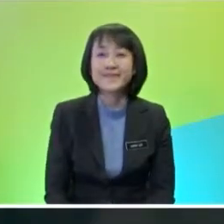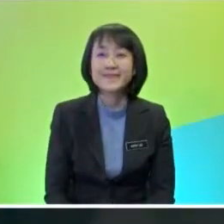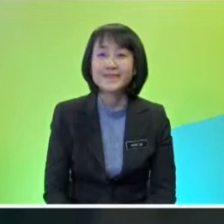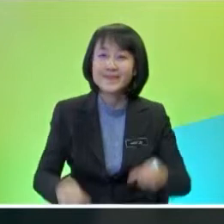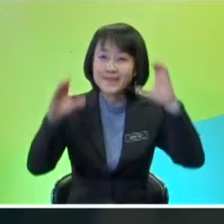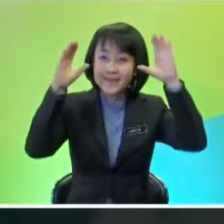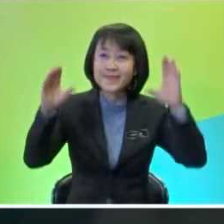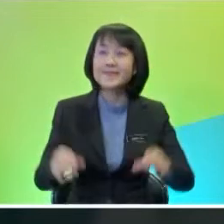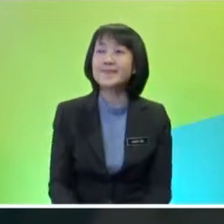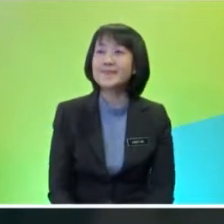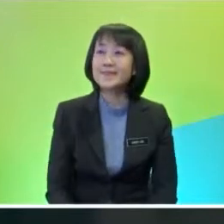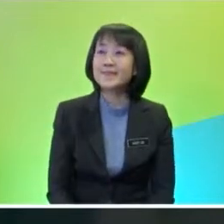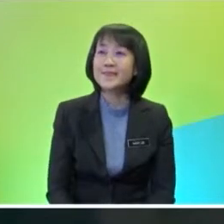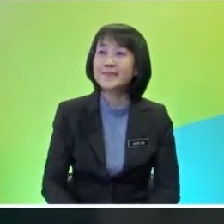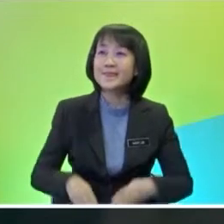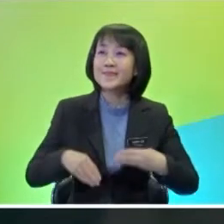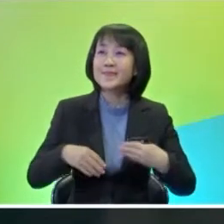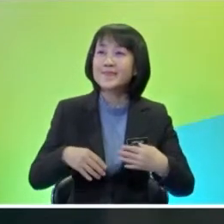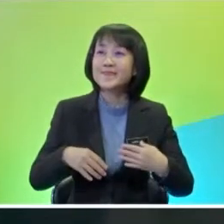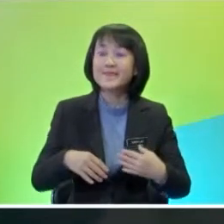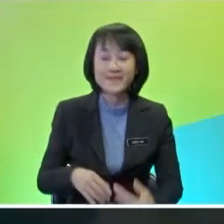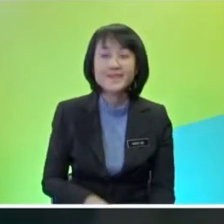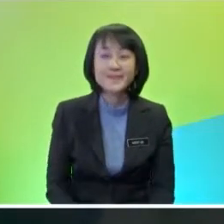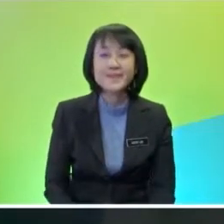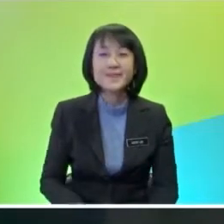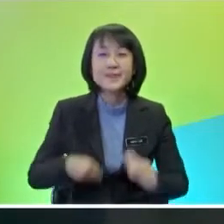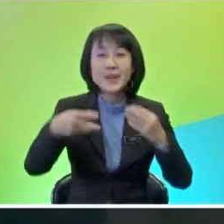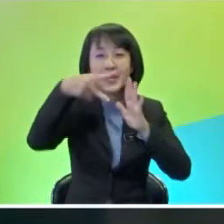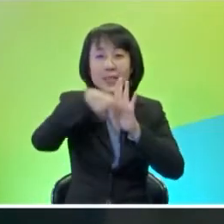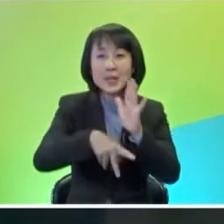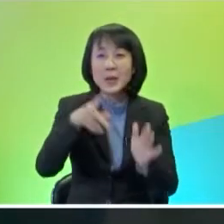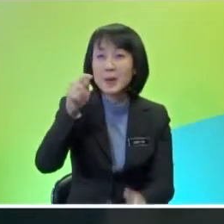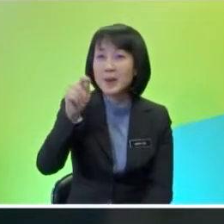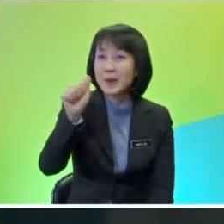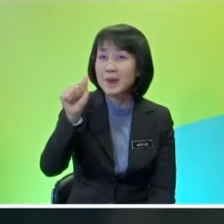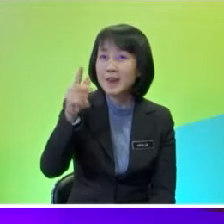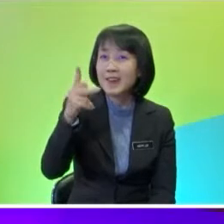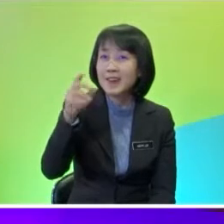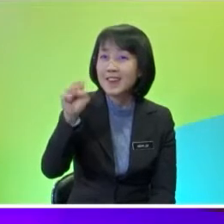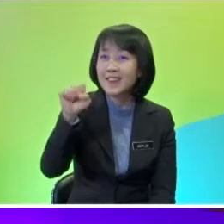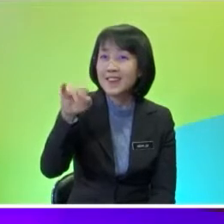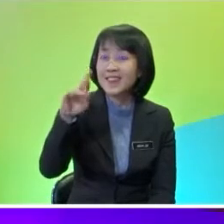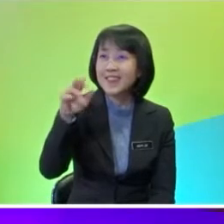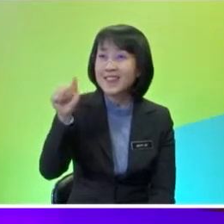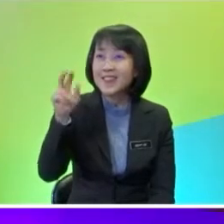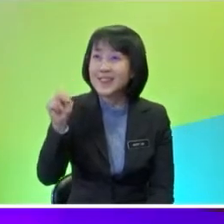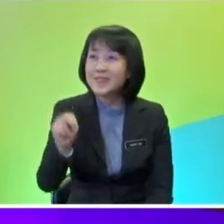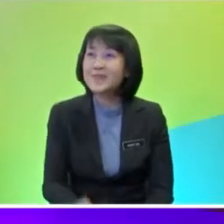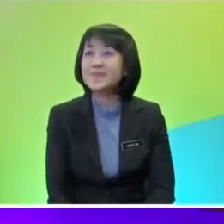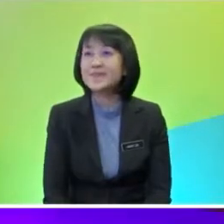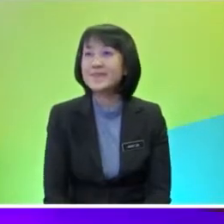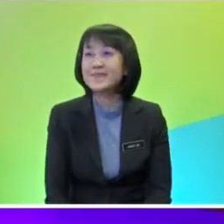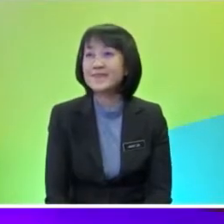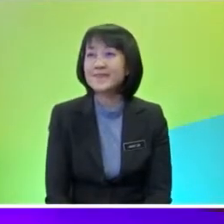saya keseruan kepada murid yang cukup pintar Ini jago silahkan untuk itu pada masa yang sama semangat perlu dituliskan kalau gagal kita memutihkan diri tetapi yang ini